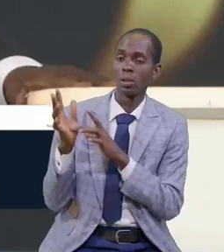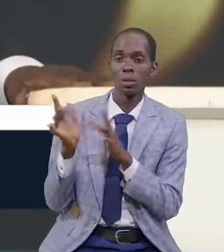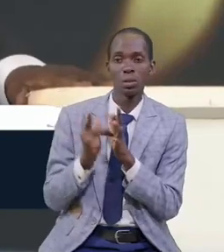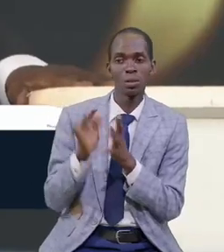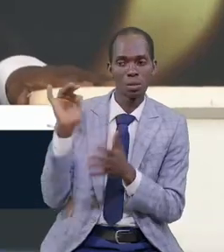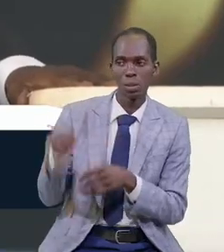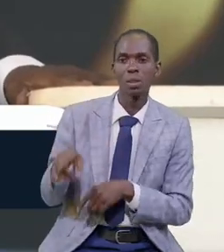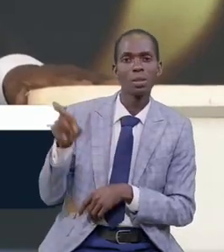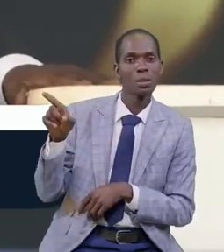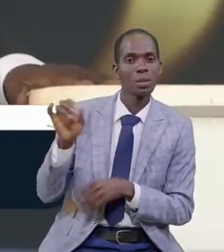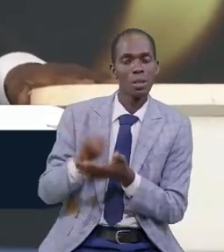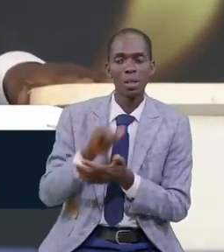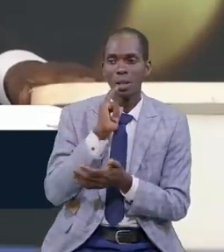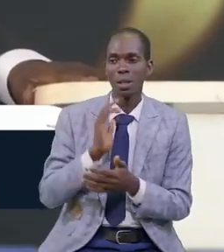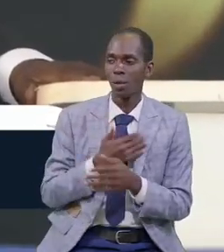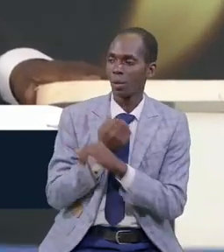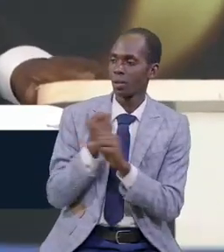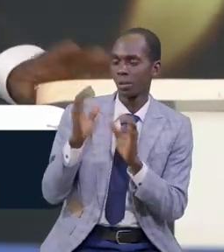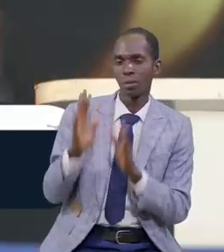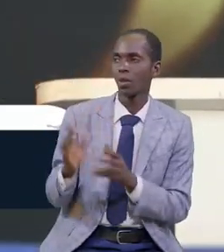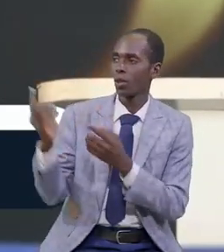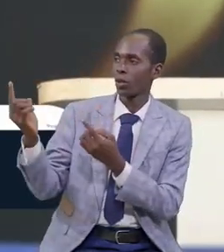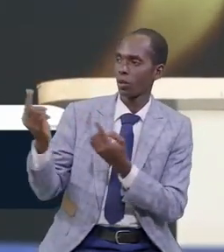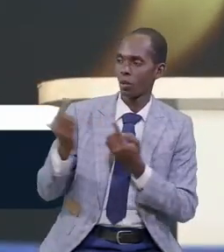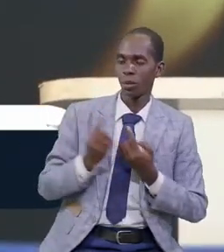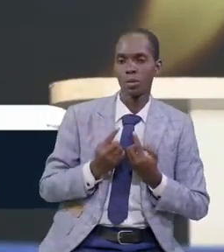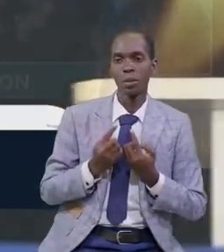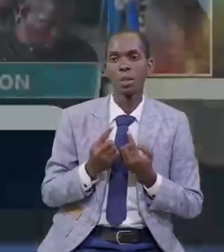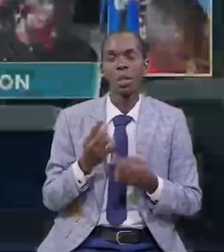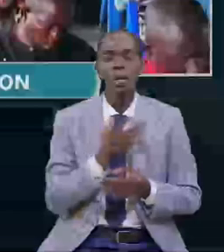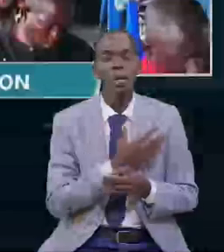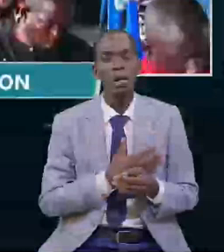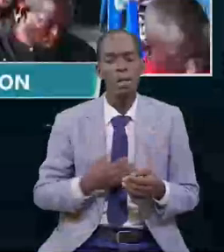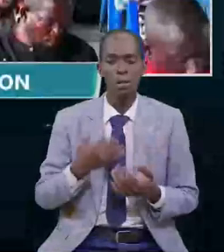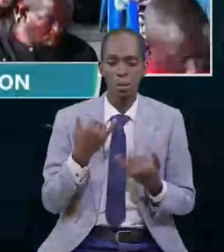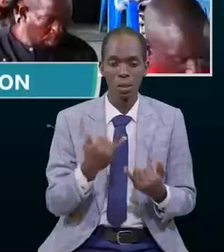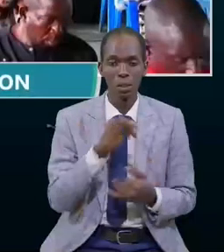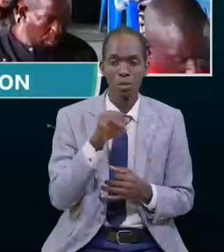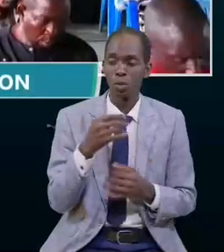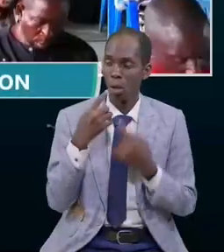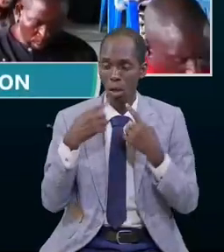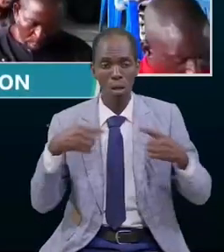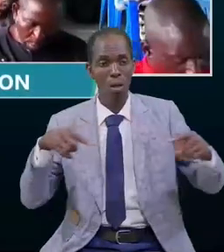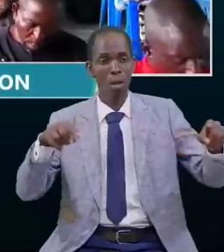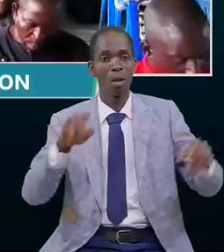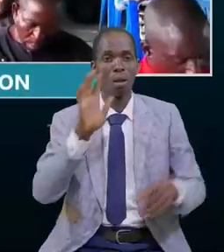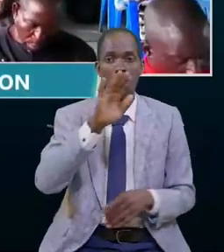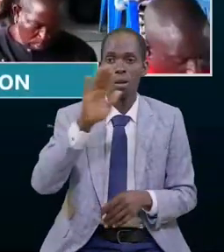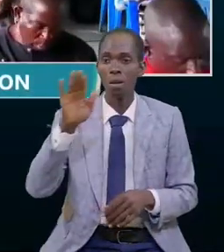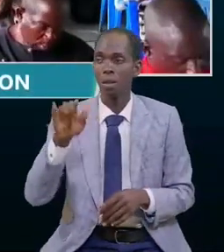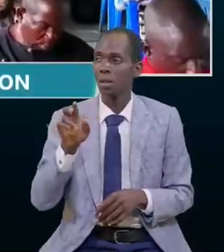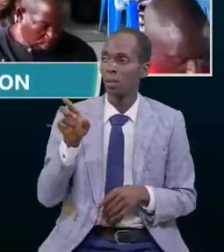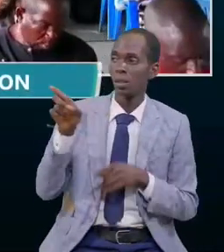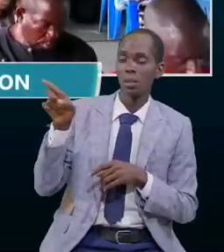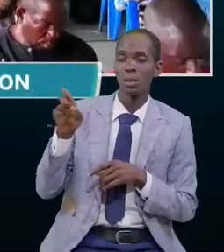il vit Jésus c'est le Sauveur venant à lui et il dit voici l'Agneau de